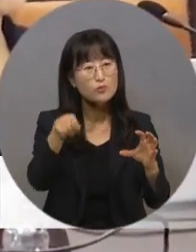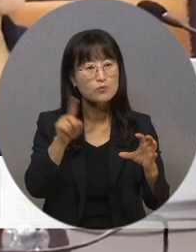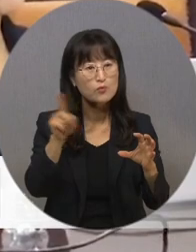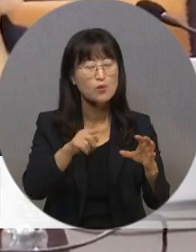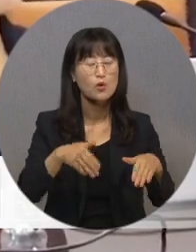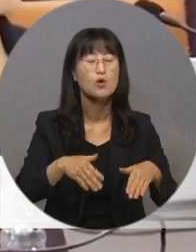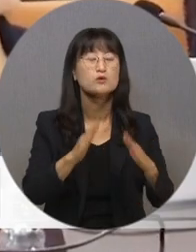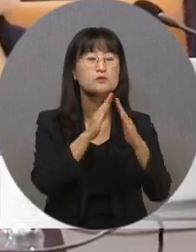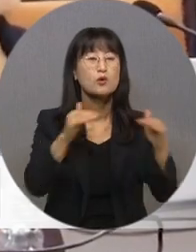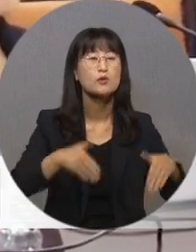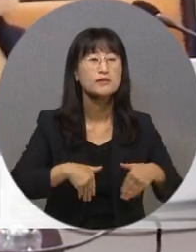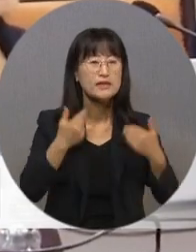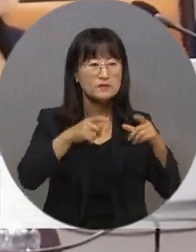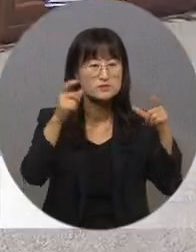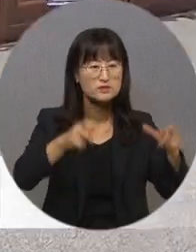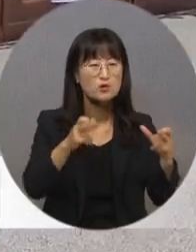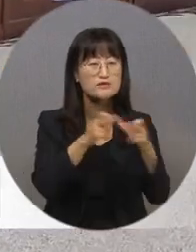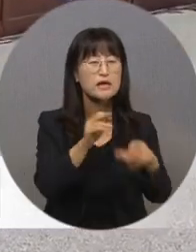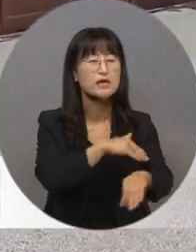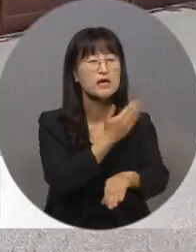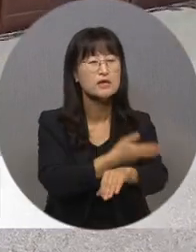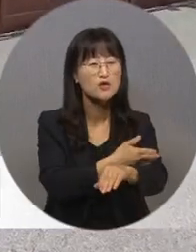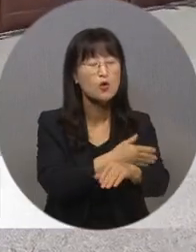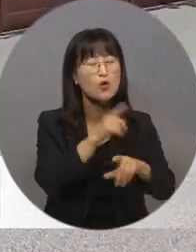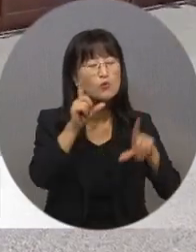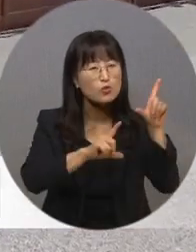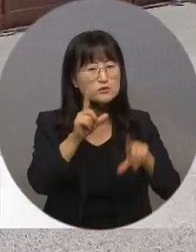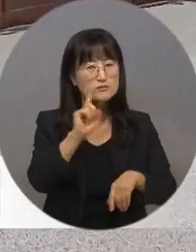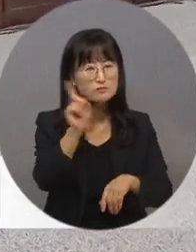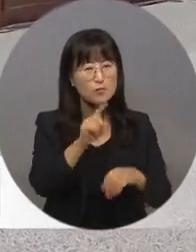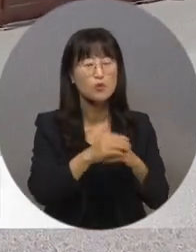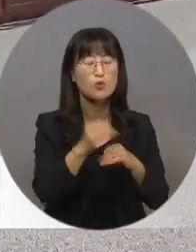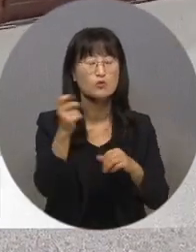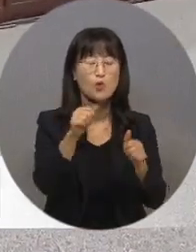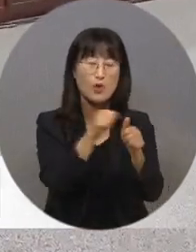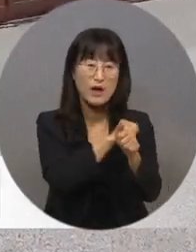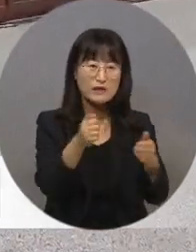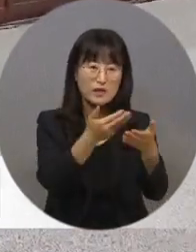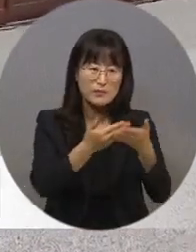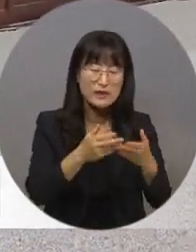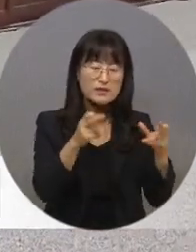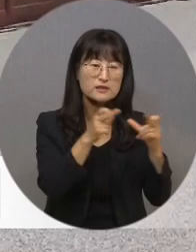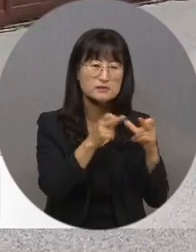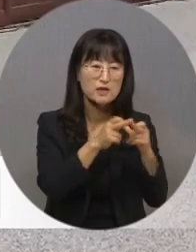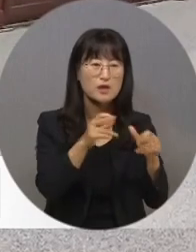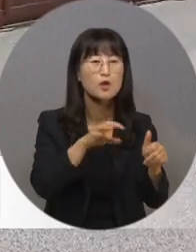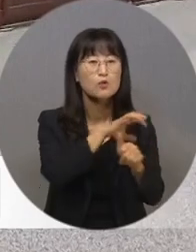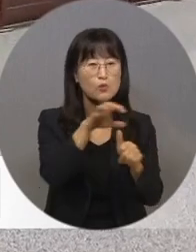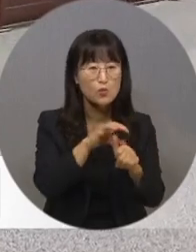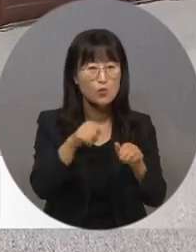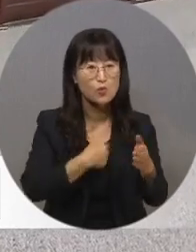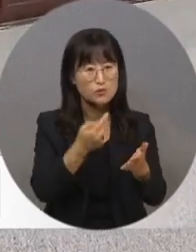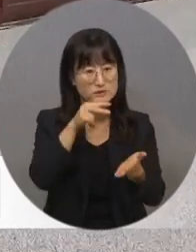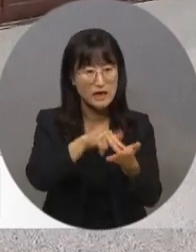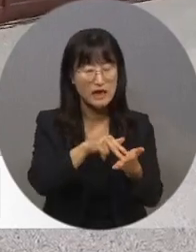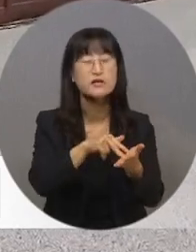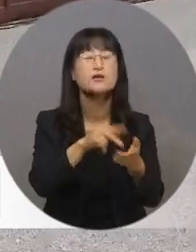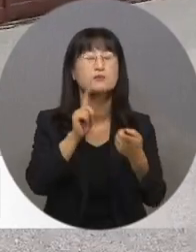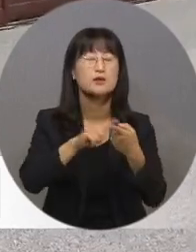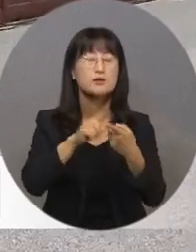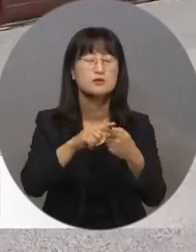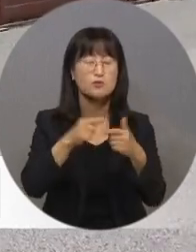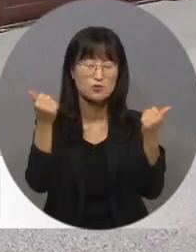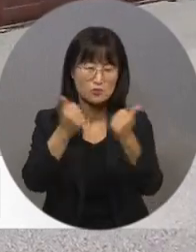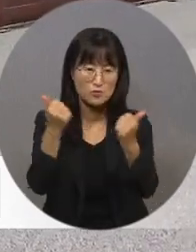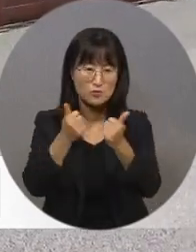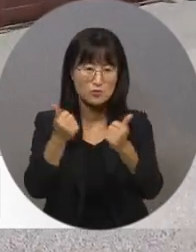지역 장애인 인권 현황과 학대 피해 장애인의 보호와 자립을 위한 방안에 대해 심도 있는 논의가